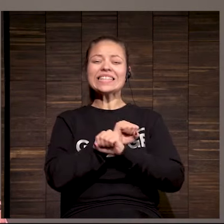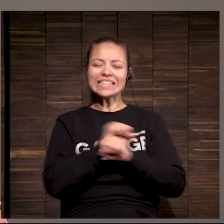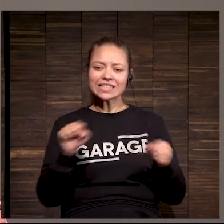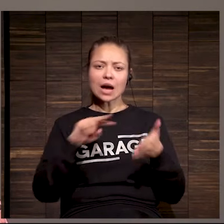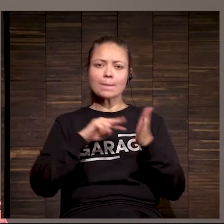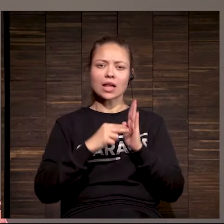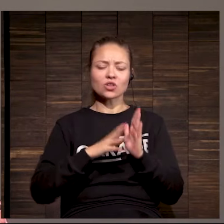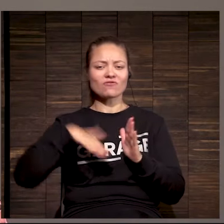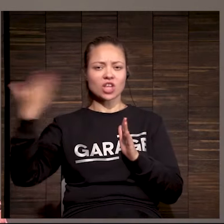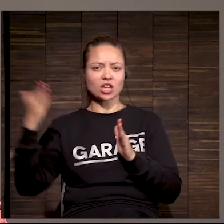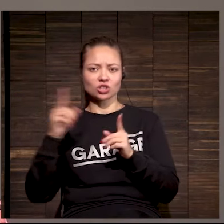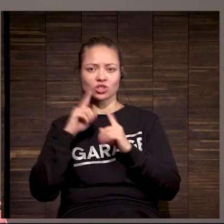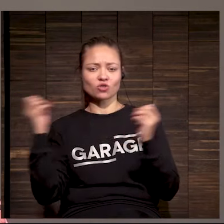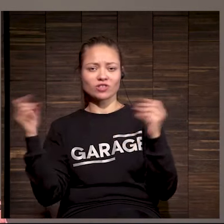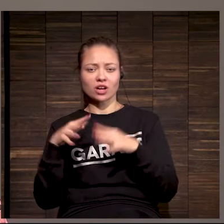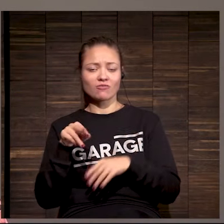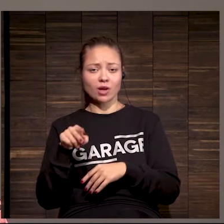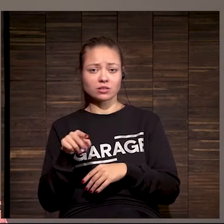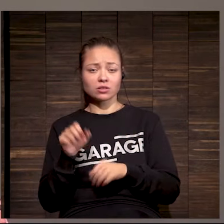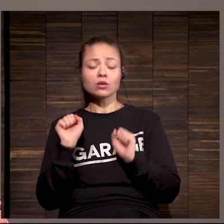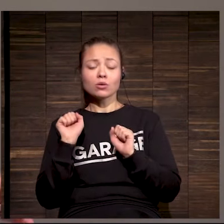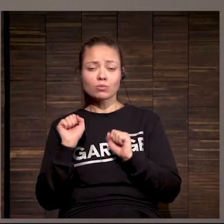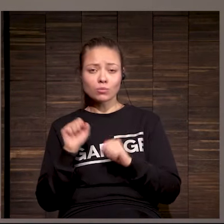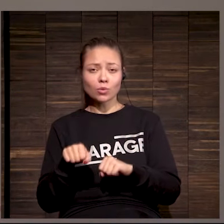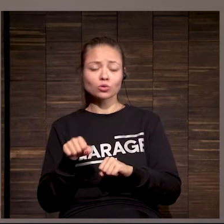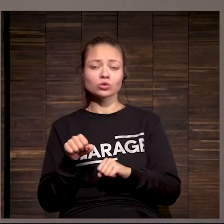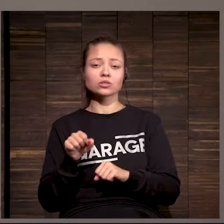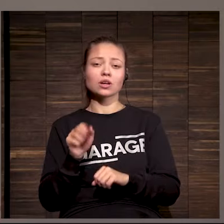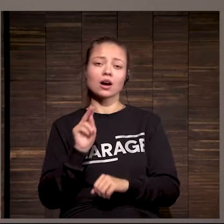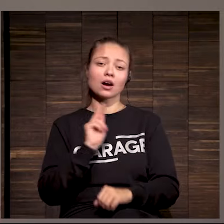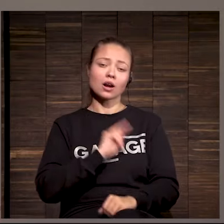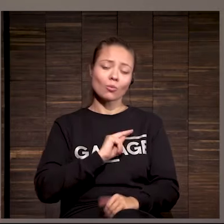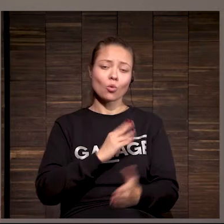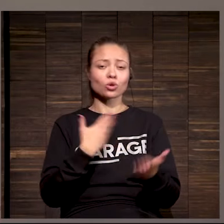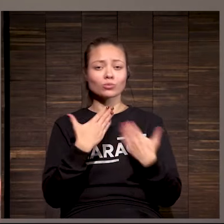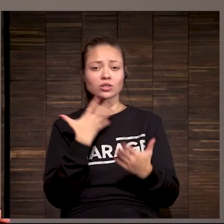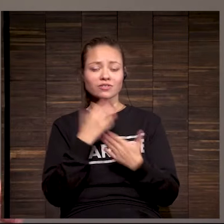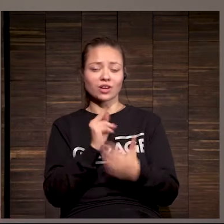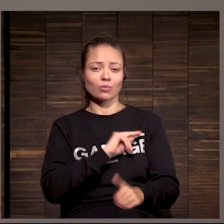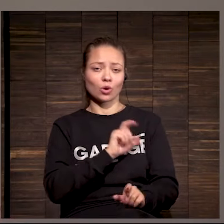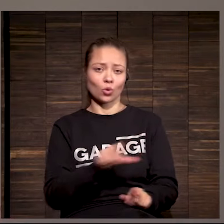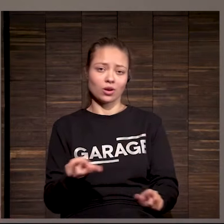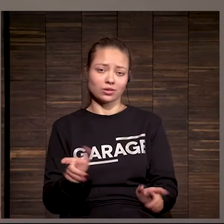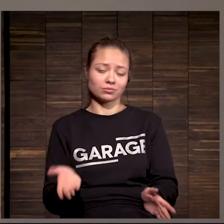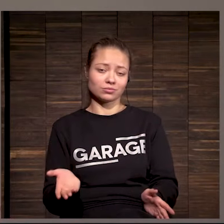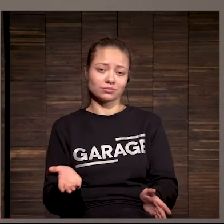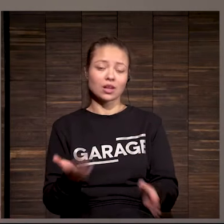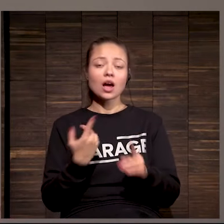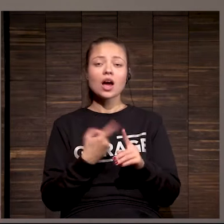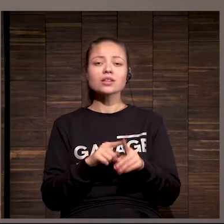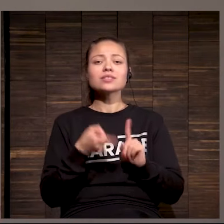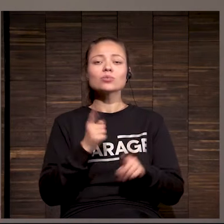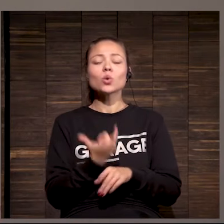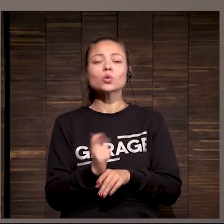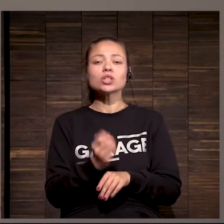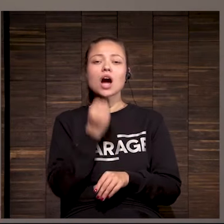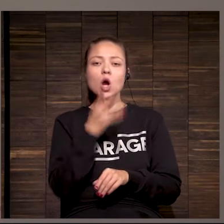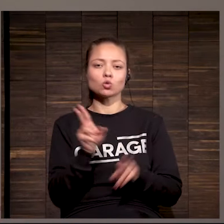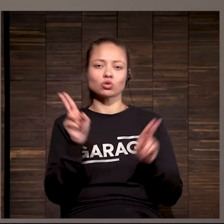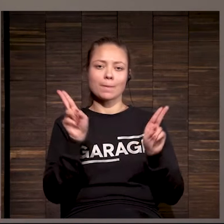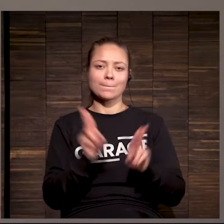внешние совещание в пятницу можно правда работ в работайте общаться со своими коллегами это на самом деле очень хорошая